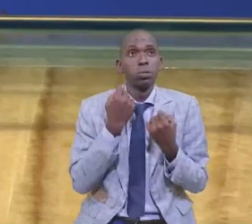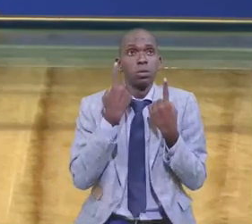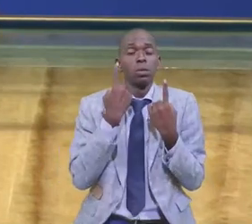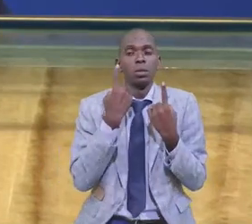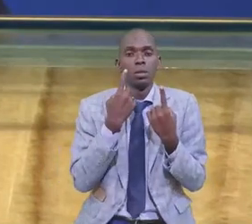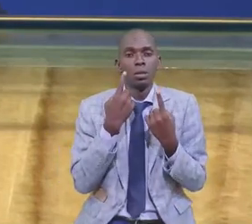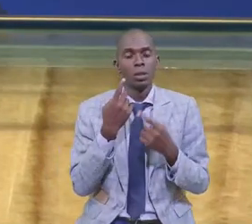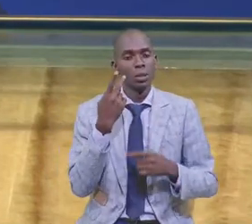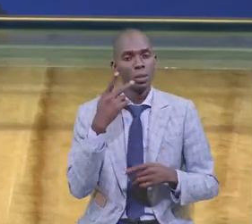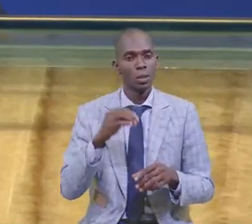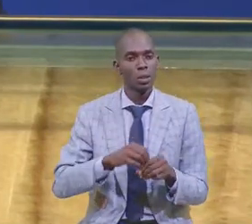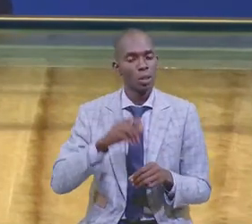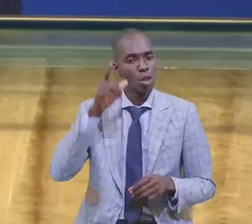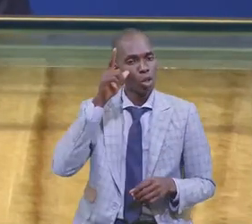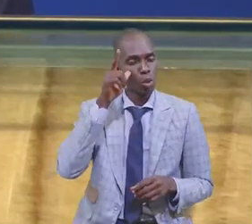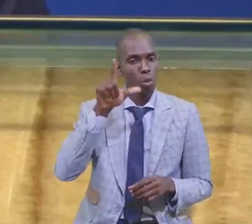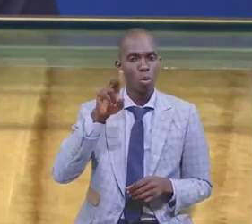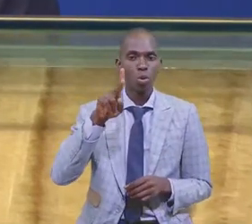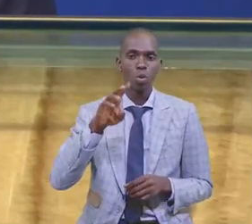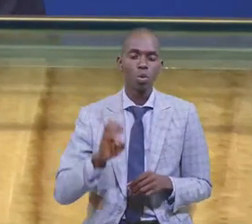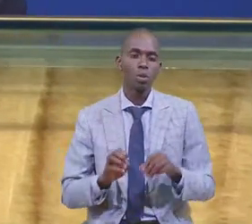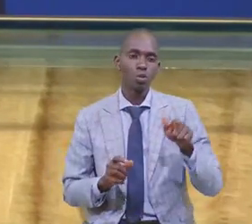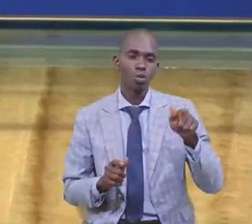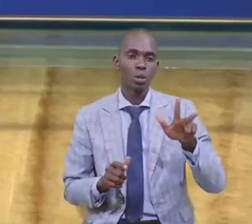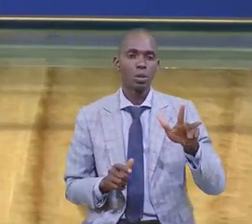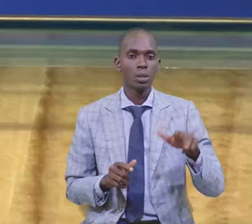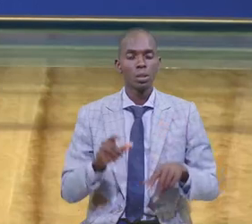sera conscient. Aussitôt.